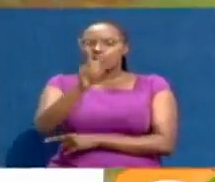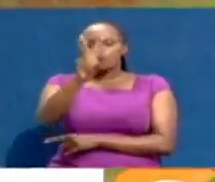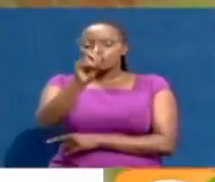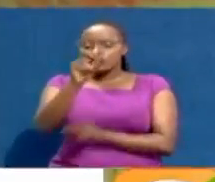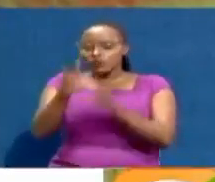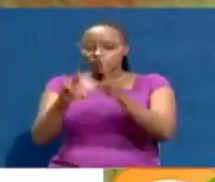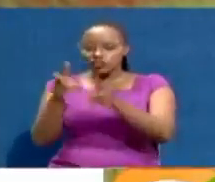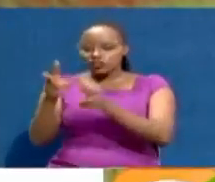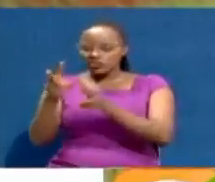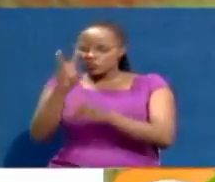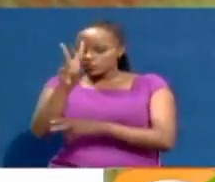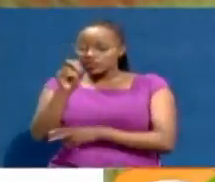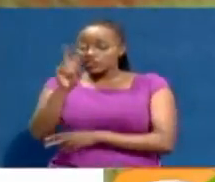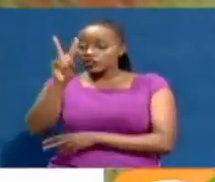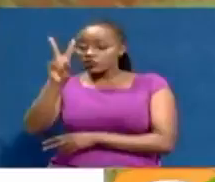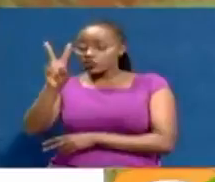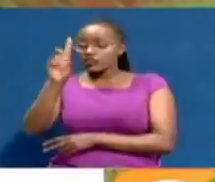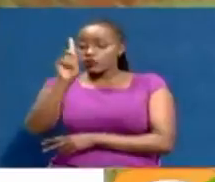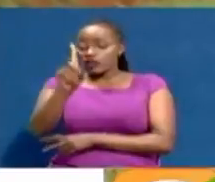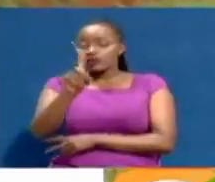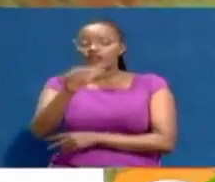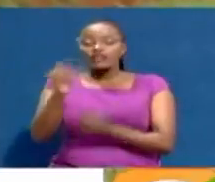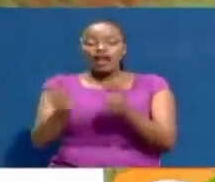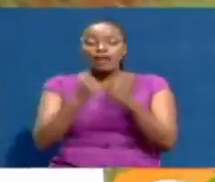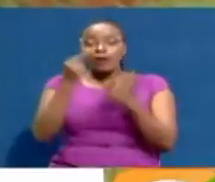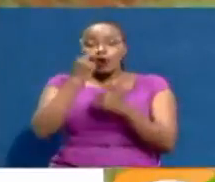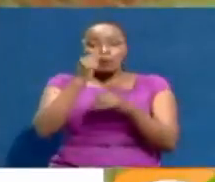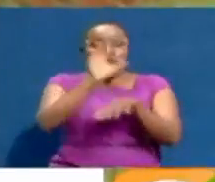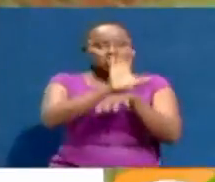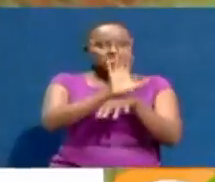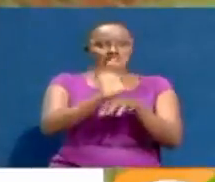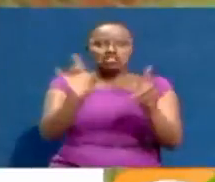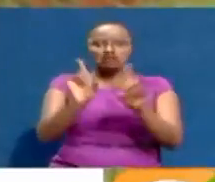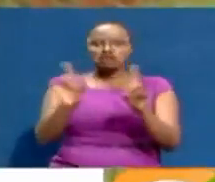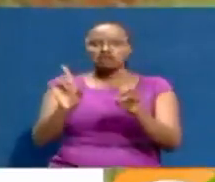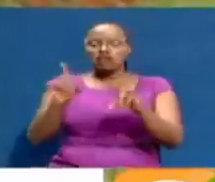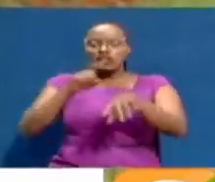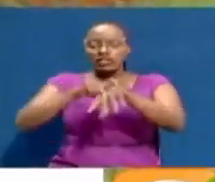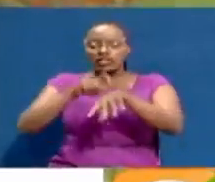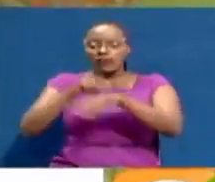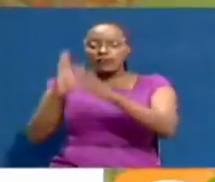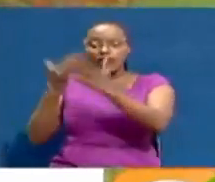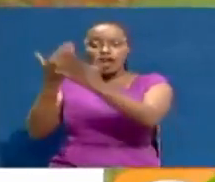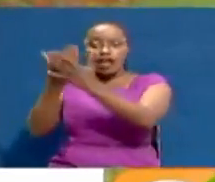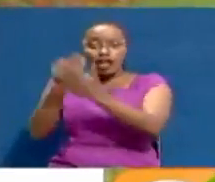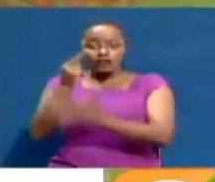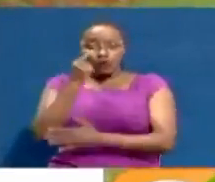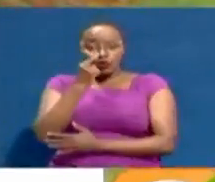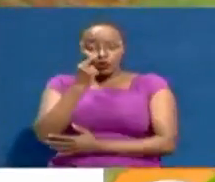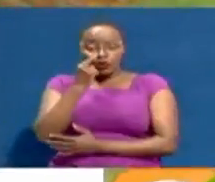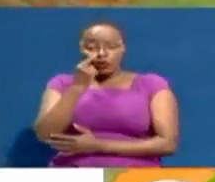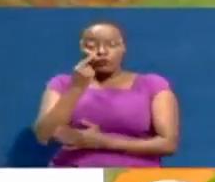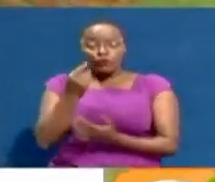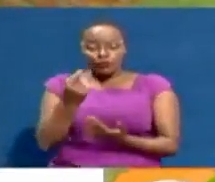2nd of February 2021. Hiyo mama neno ilitokea huko kwa nyumbani, sio kwa kanisa. Wakati walifika nyumbani